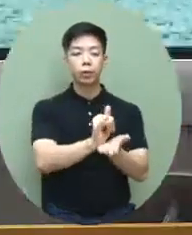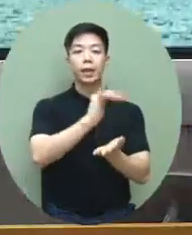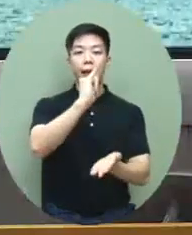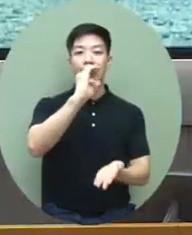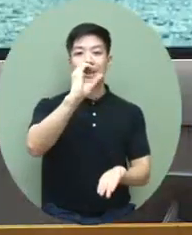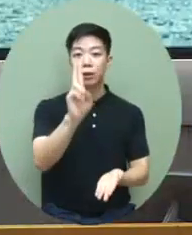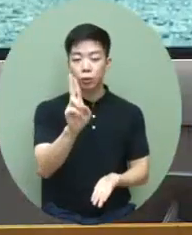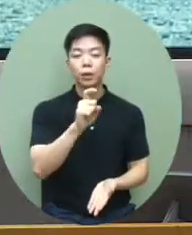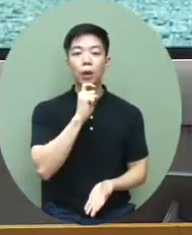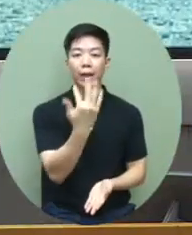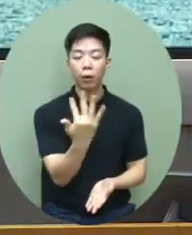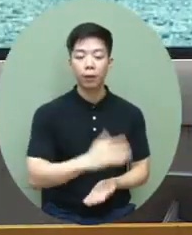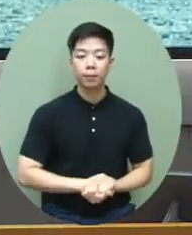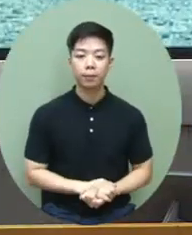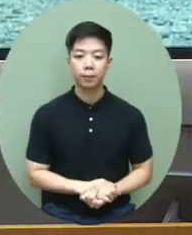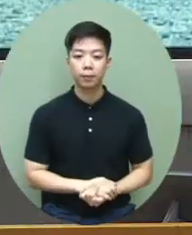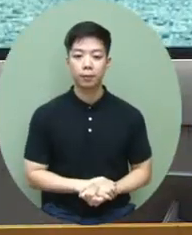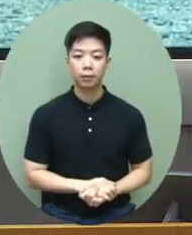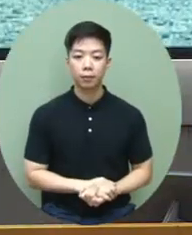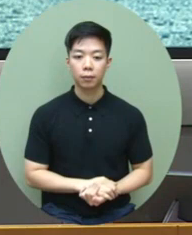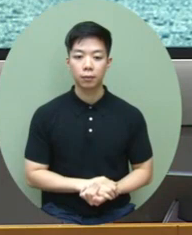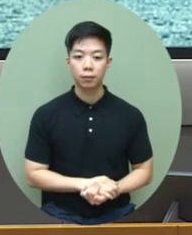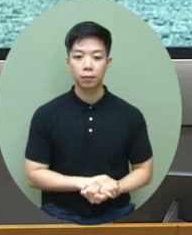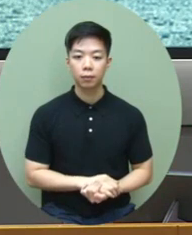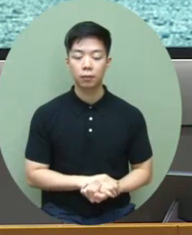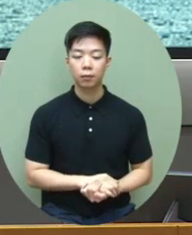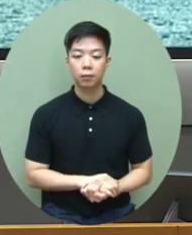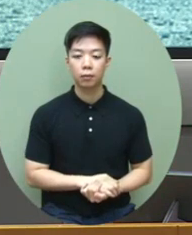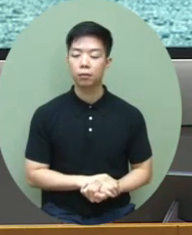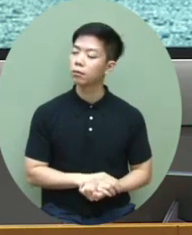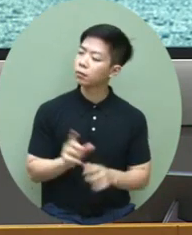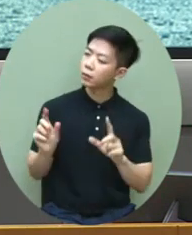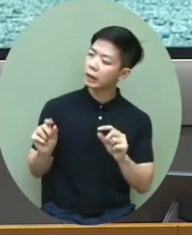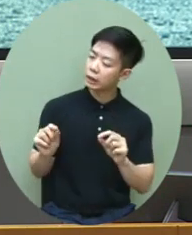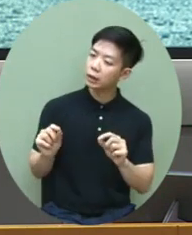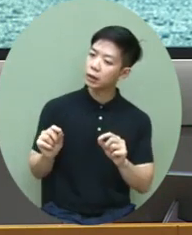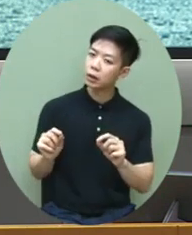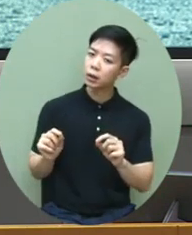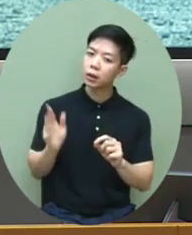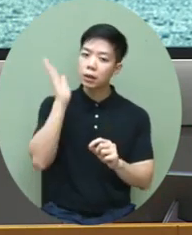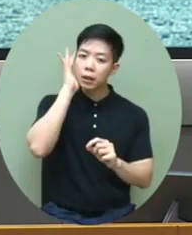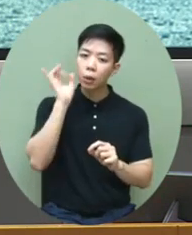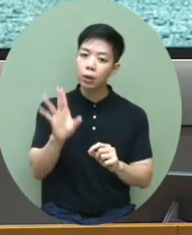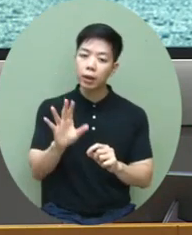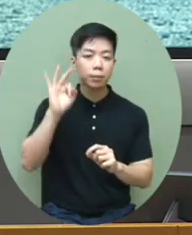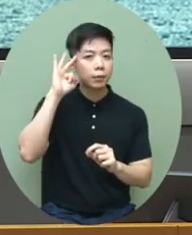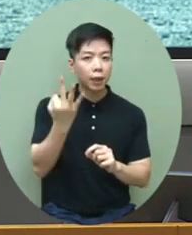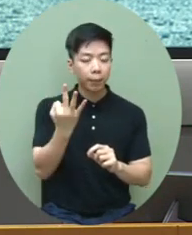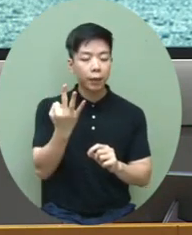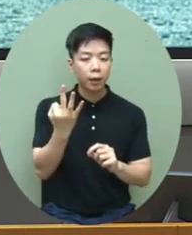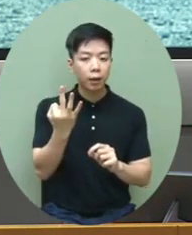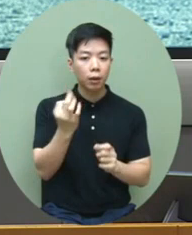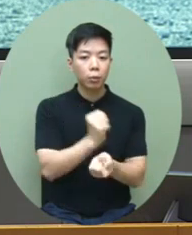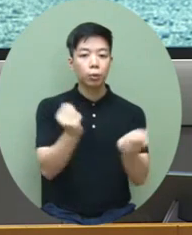就如果係即係你意思係完咗三日隔離，咁嗰四日咁佢